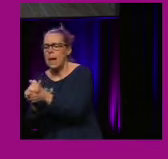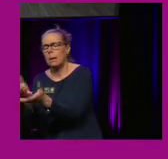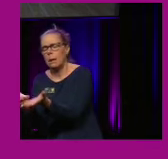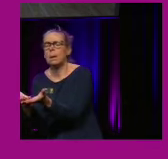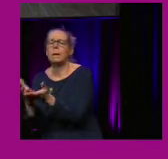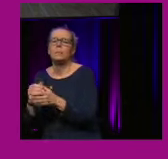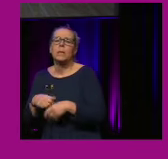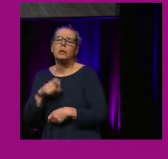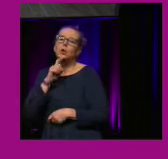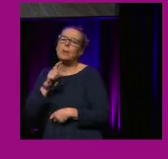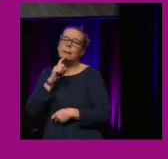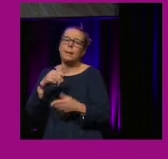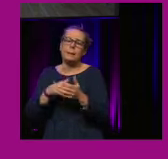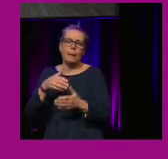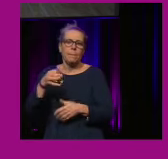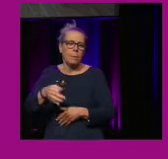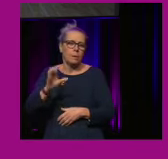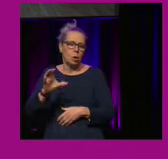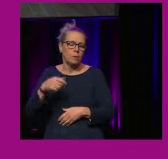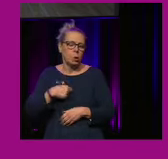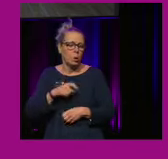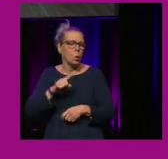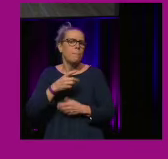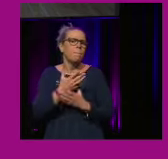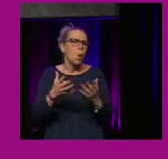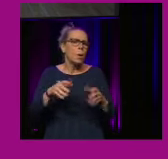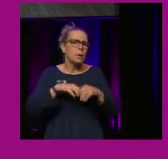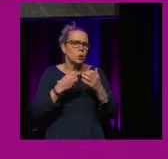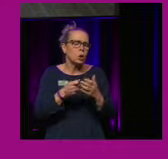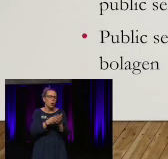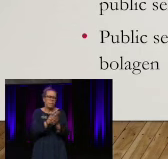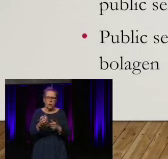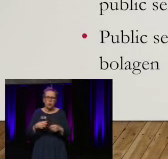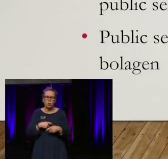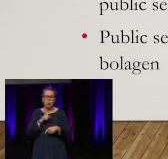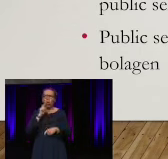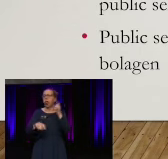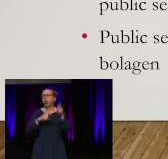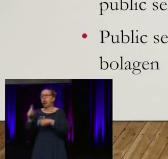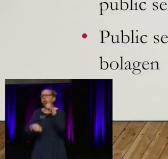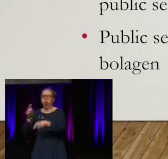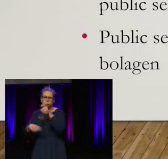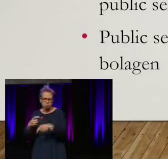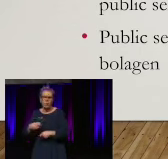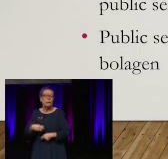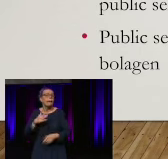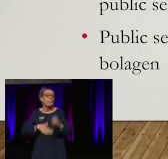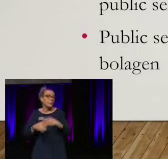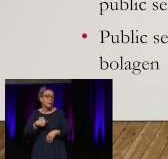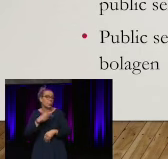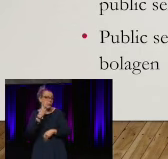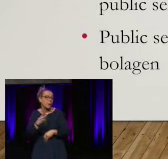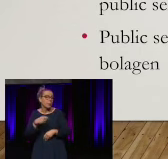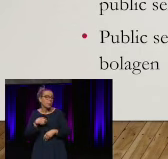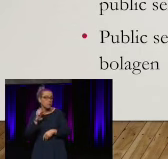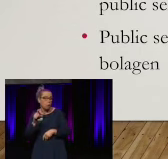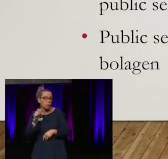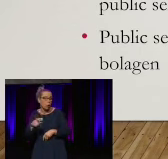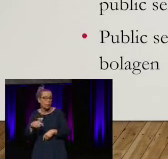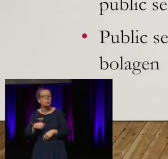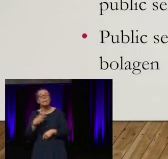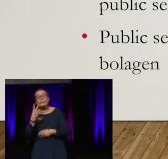till public service som nu flödar i många sociala medier och kallas både en och andra, det är ganska intressant att se det. För det är också intressant att se vad som